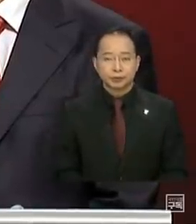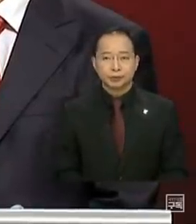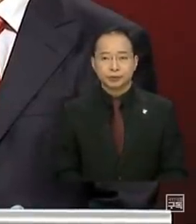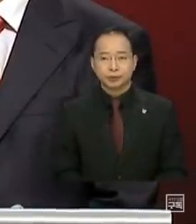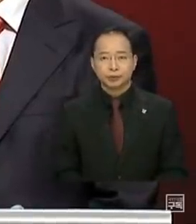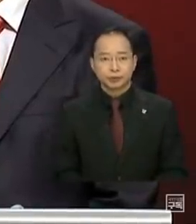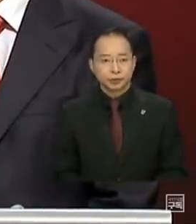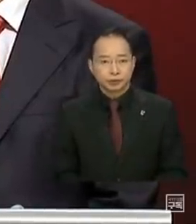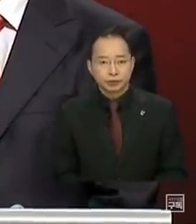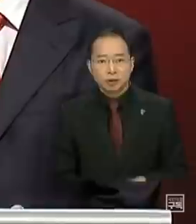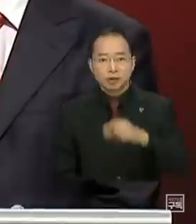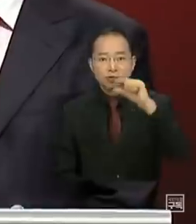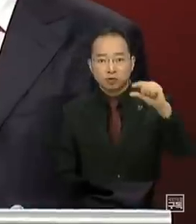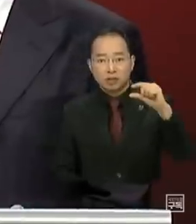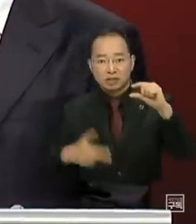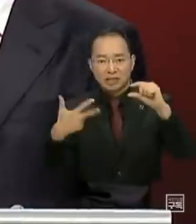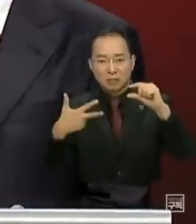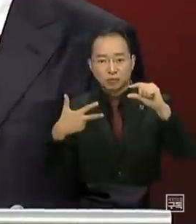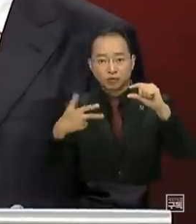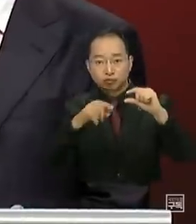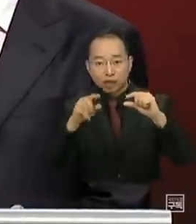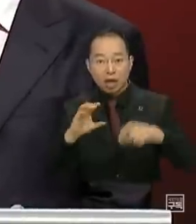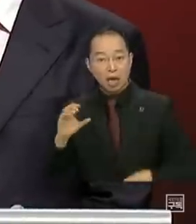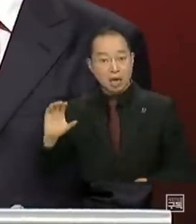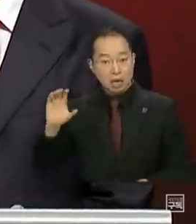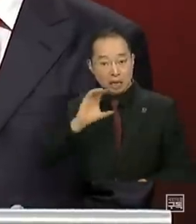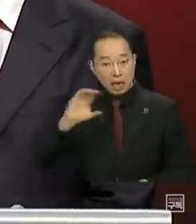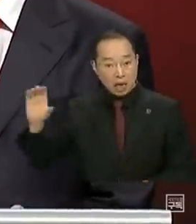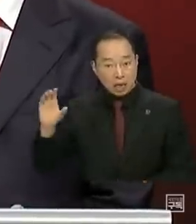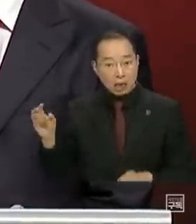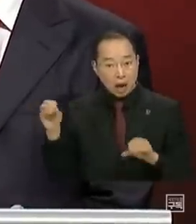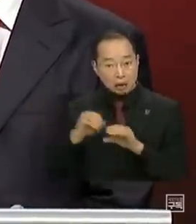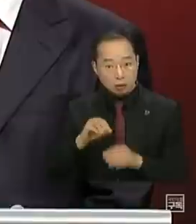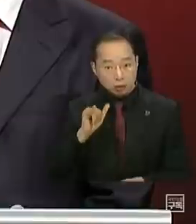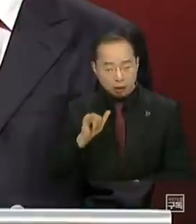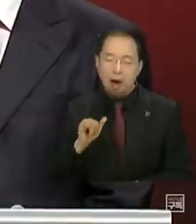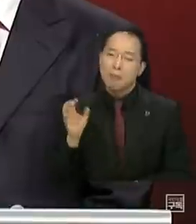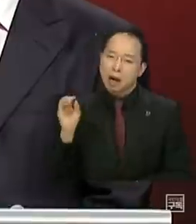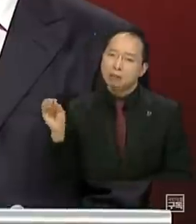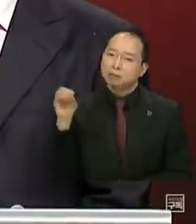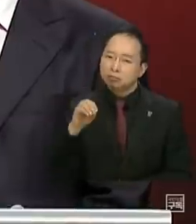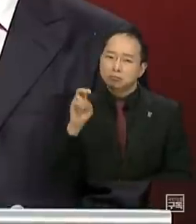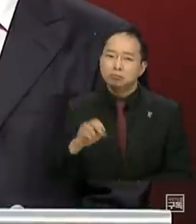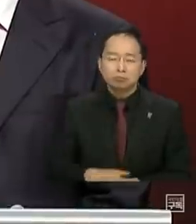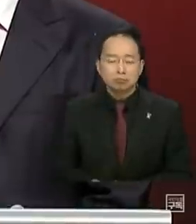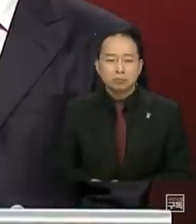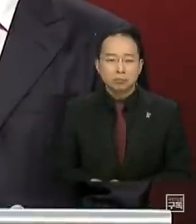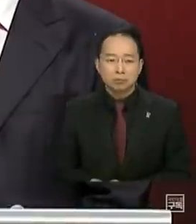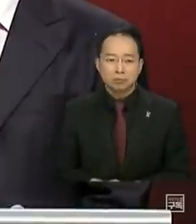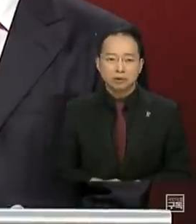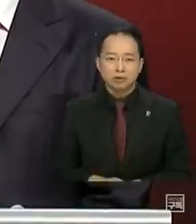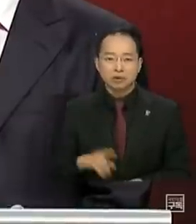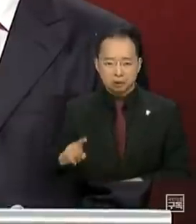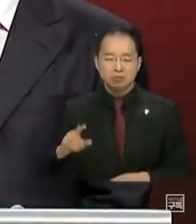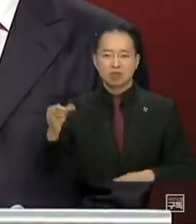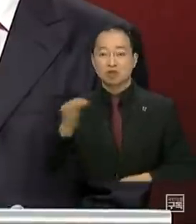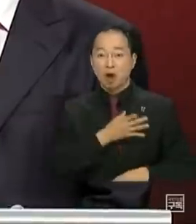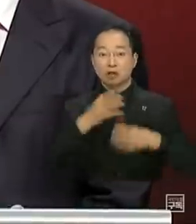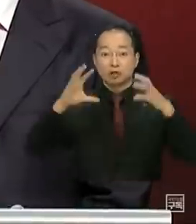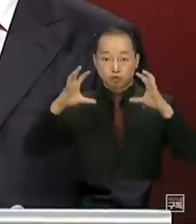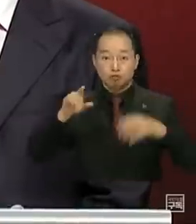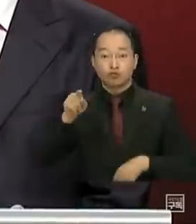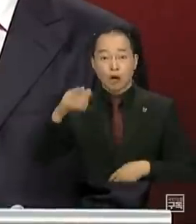G7에 캐나다가 들어가던가요? 캐나다가 아마 들어갈 겁니다. 네. 예. 좋습니다. 결국 뭐 G7이든 선진국이든 지금까지